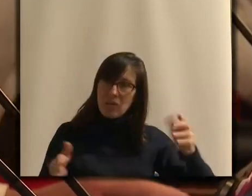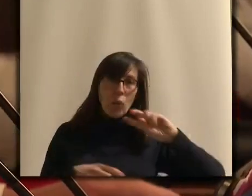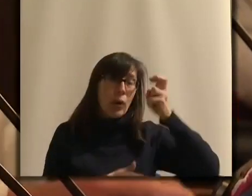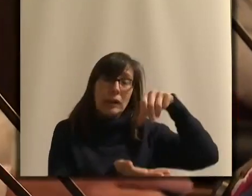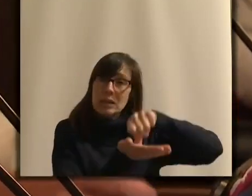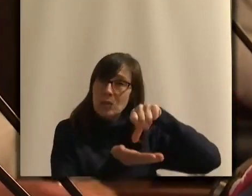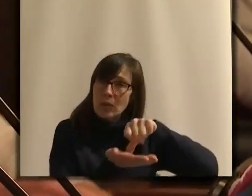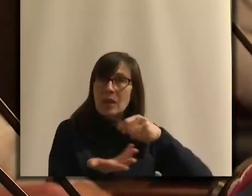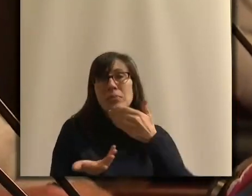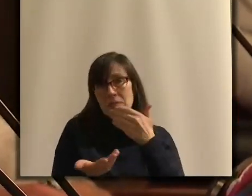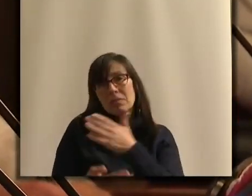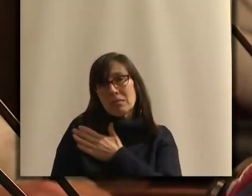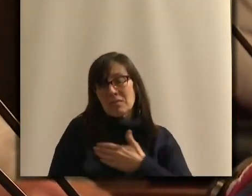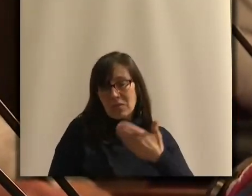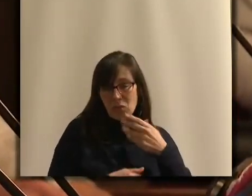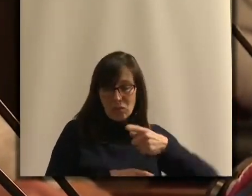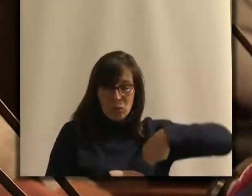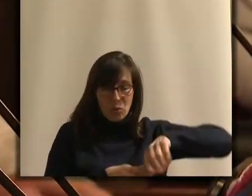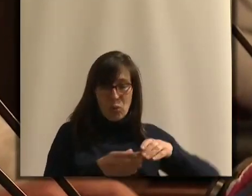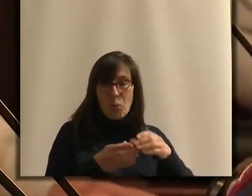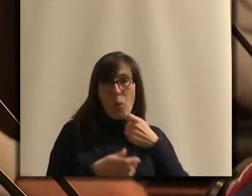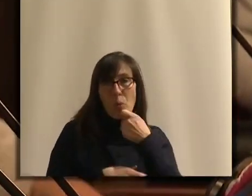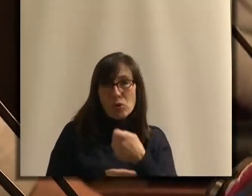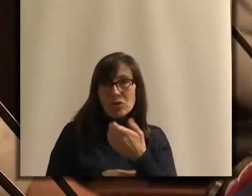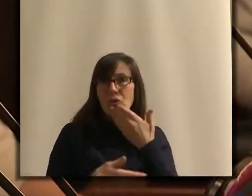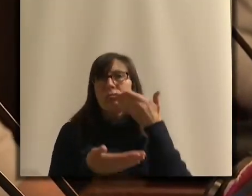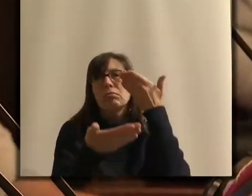tant, demanaríem des de l'oposició